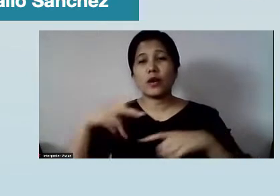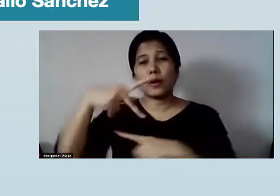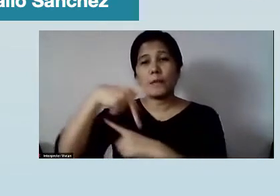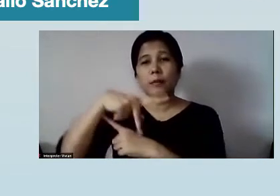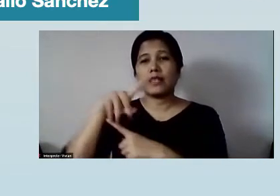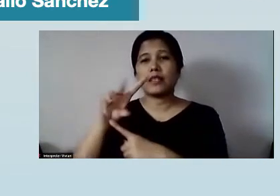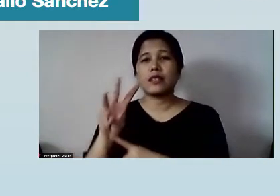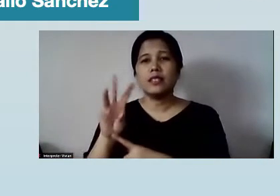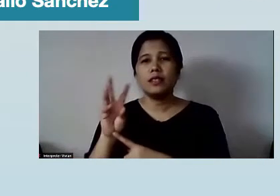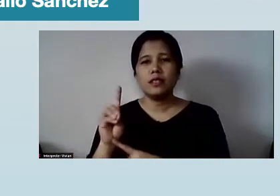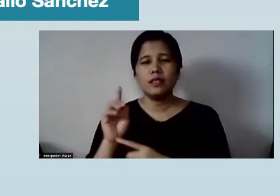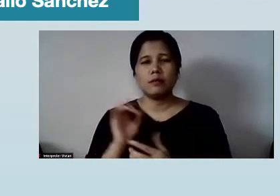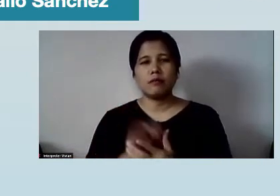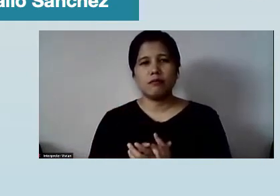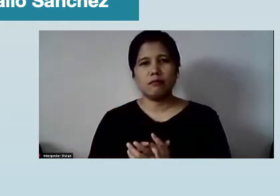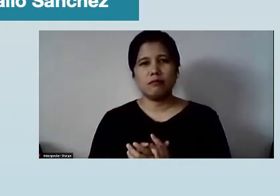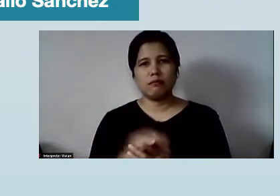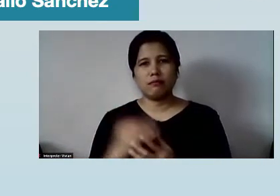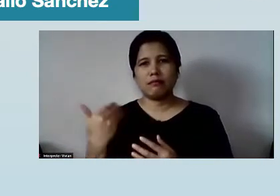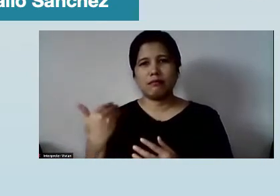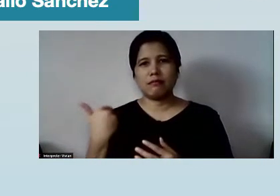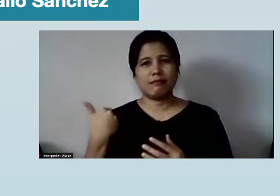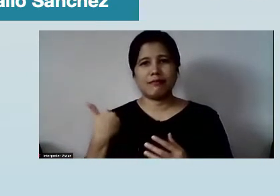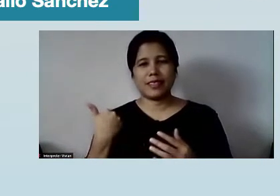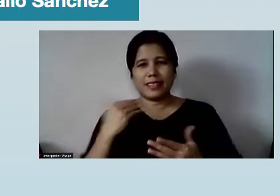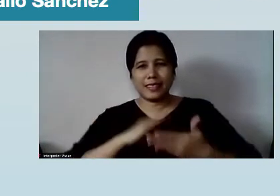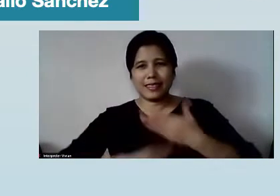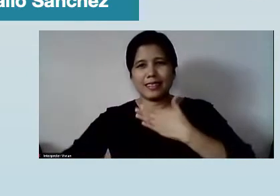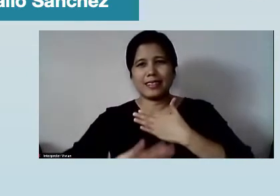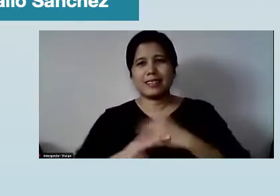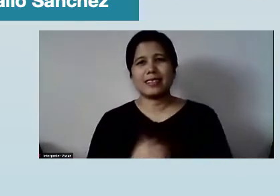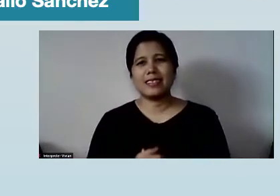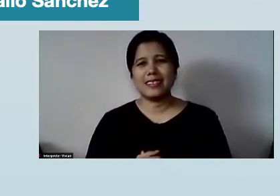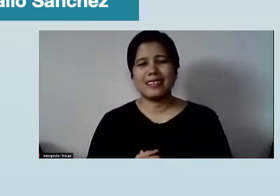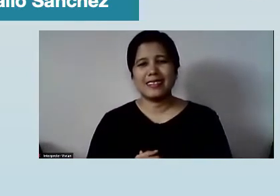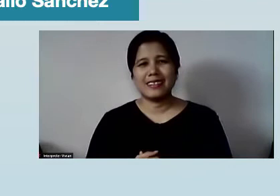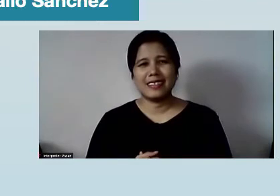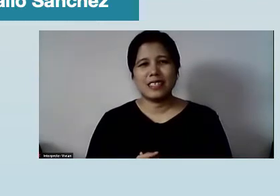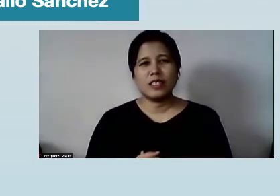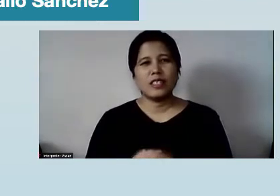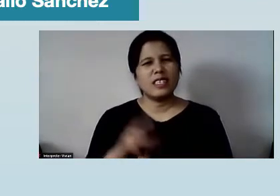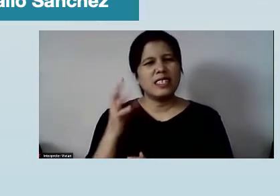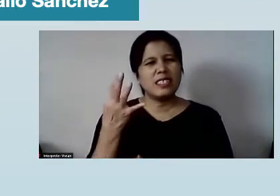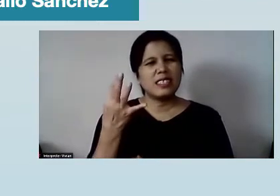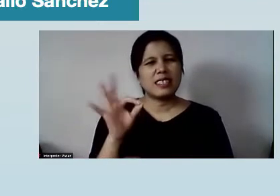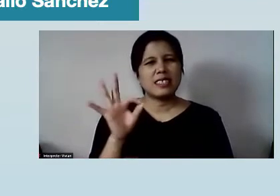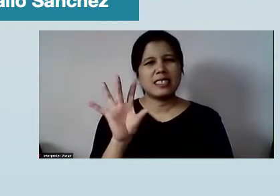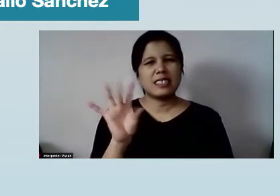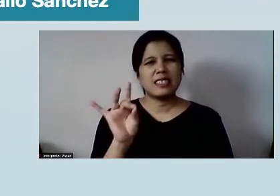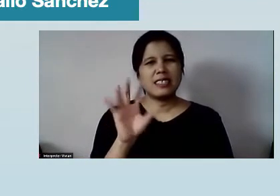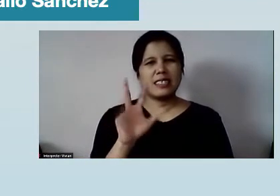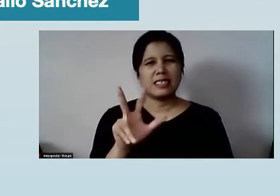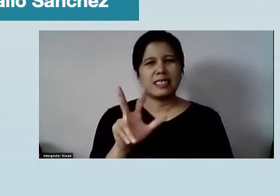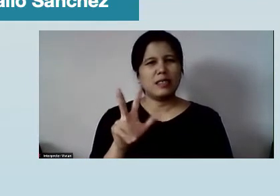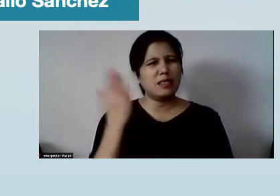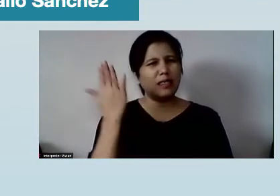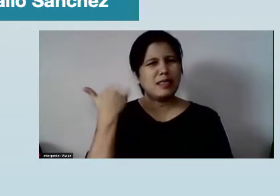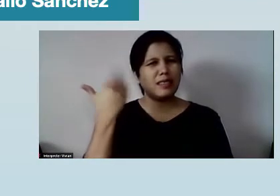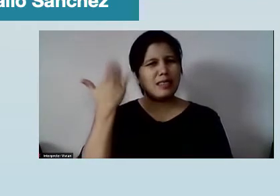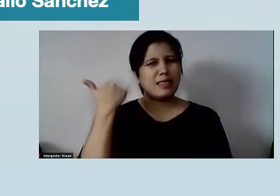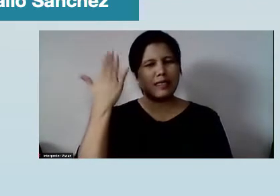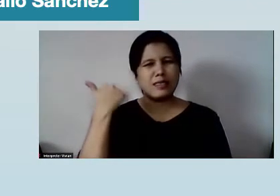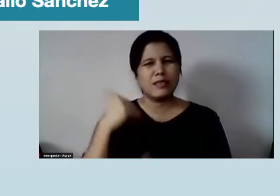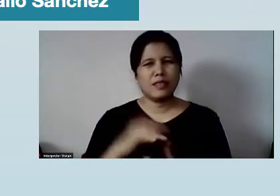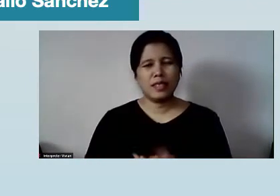pa ito, hindi pa yata pinapanganak nito si Fiel, si Tina H. Na-invento ko yung pangalan na Tina H. Kasi nung nagbi-meeting kami,